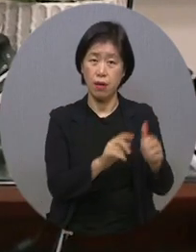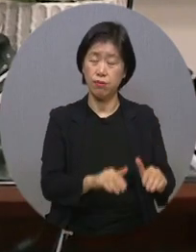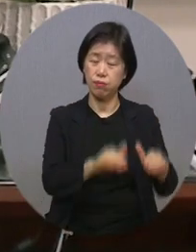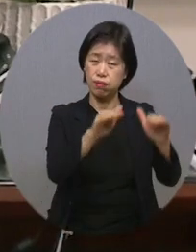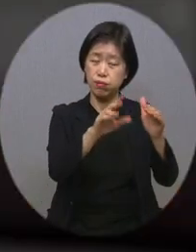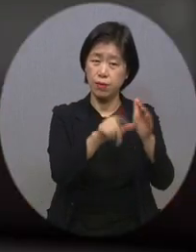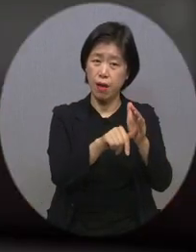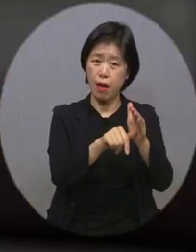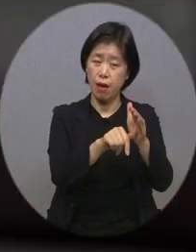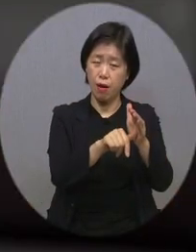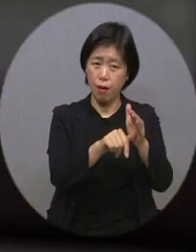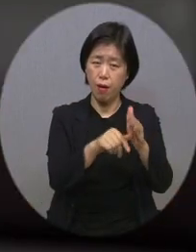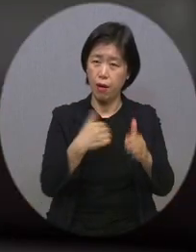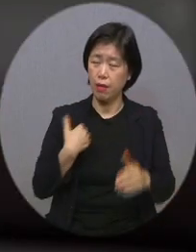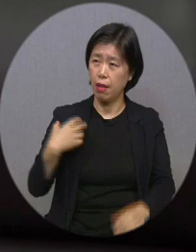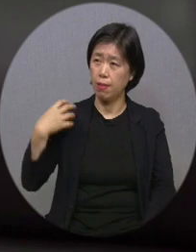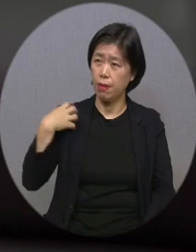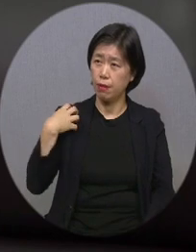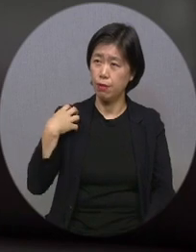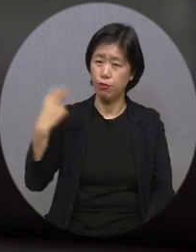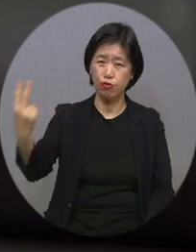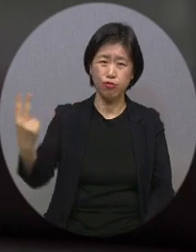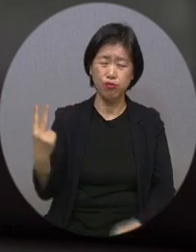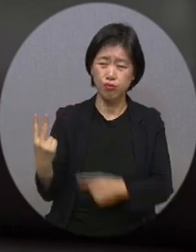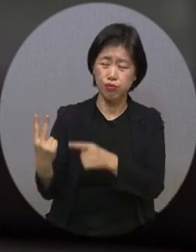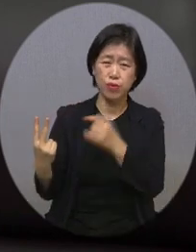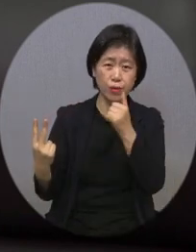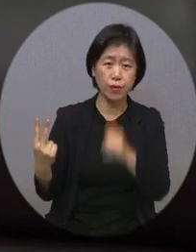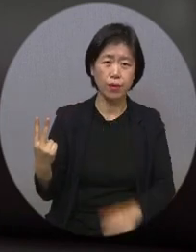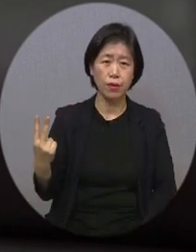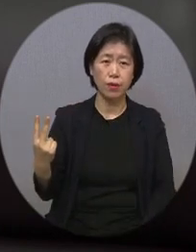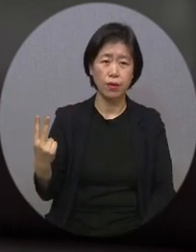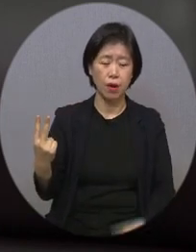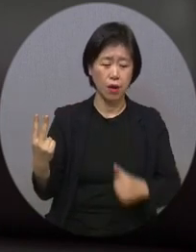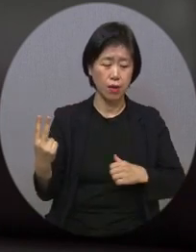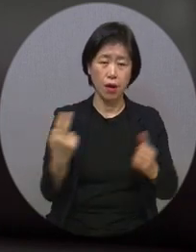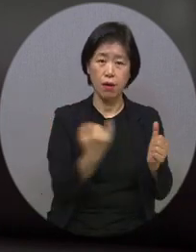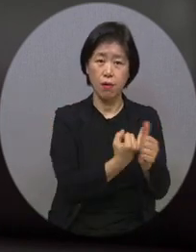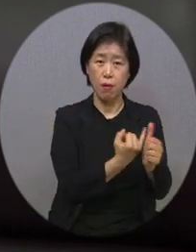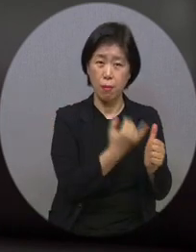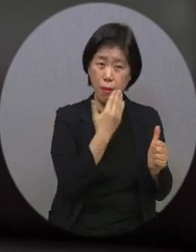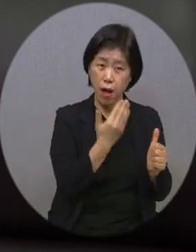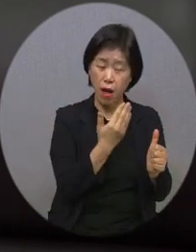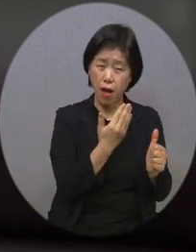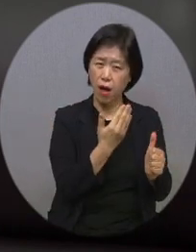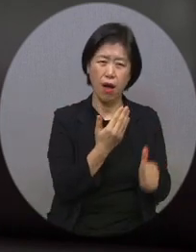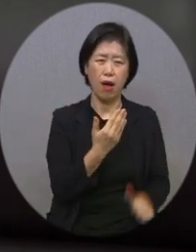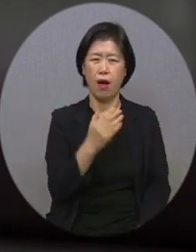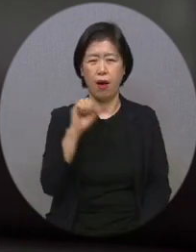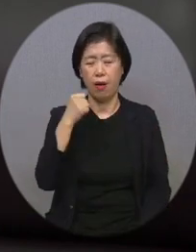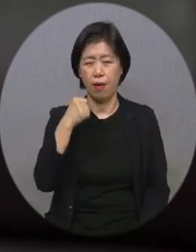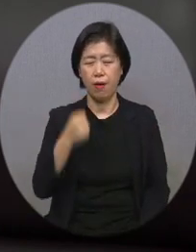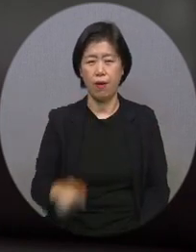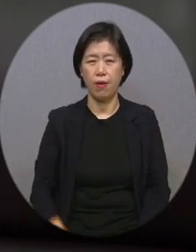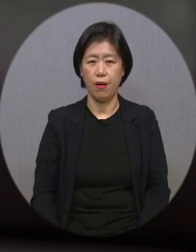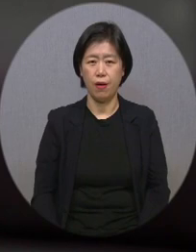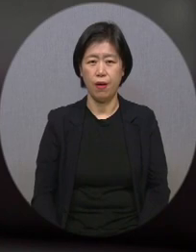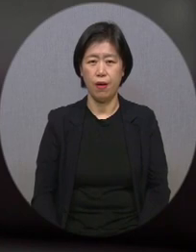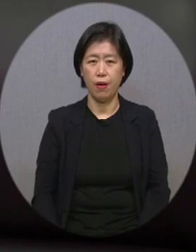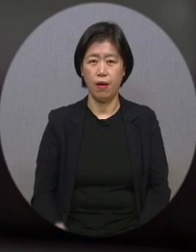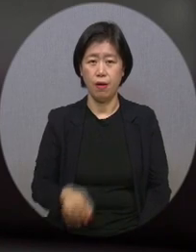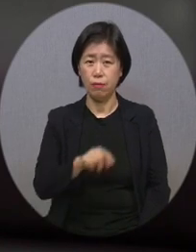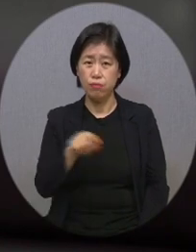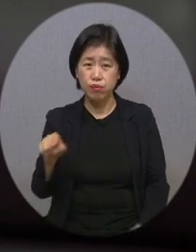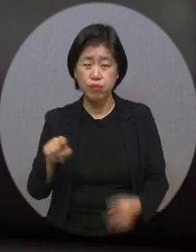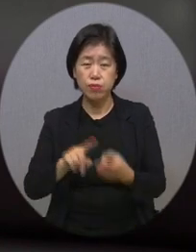있는데 결혼해서 아이 낳고 그럼 부양가족이 몇 명? 사실 이런 것들을 개선해